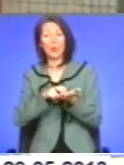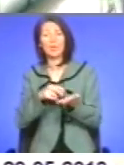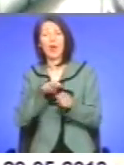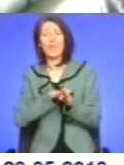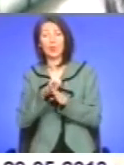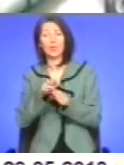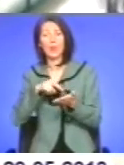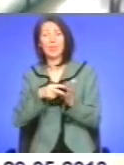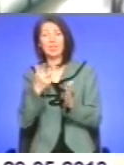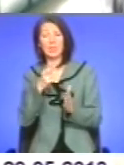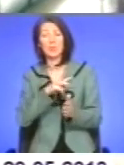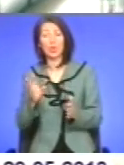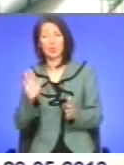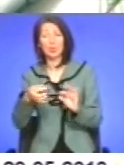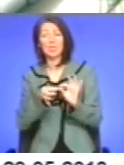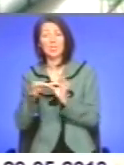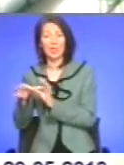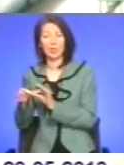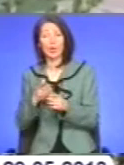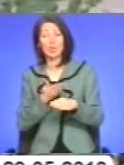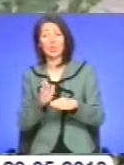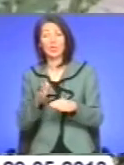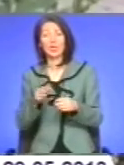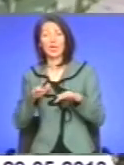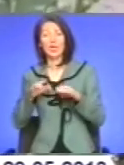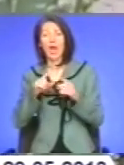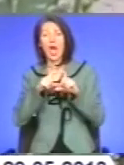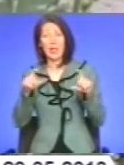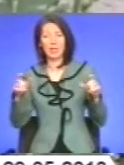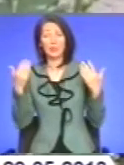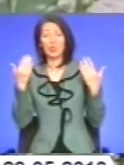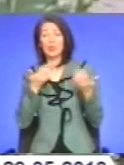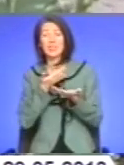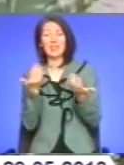буде складно, адже частина закладів відпочинку ще не отримали дозволів на роботу.